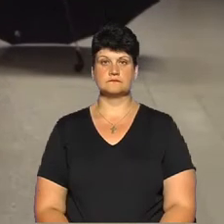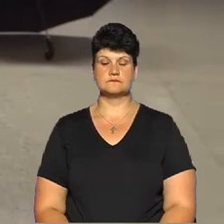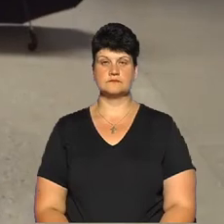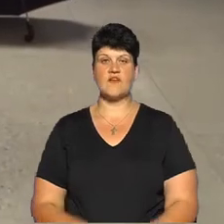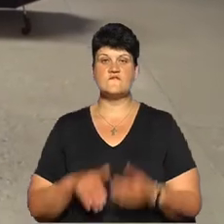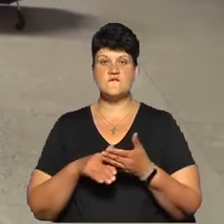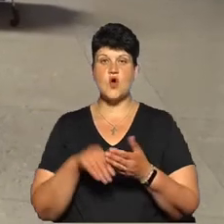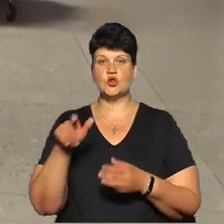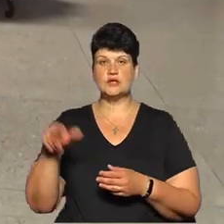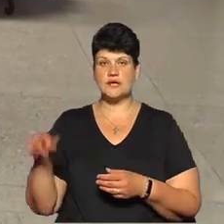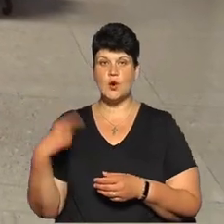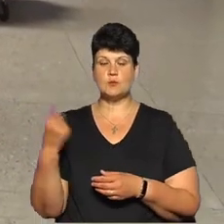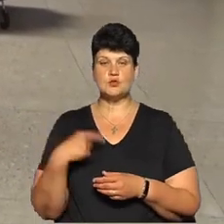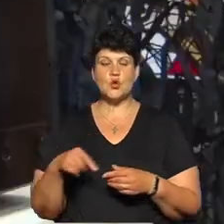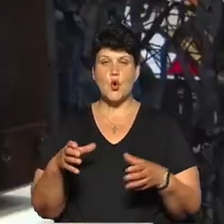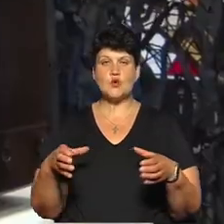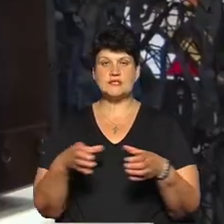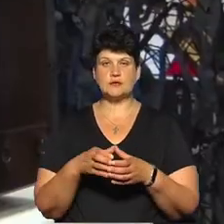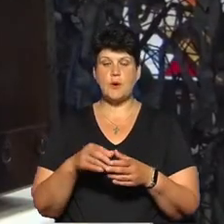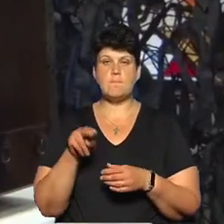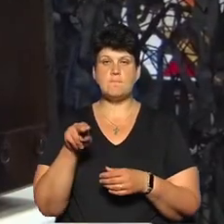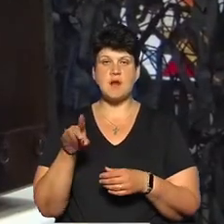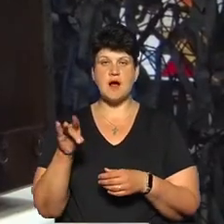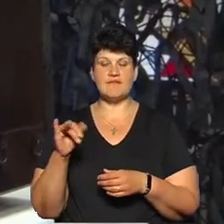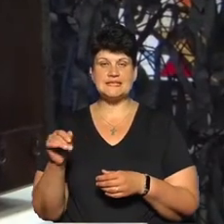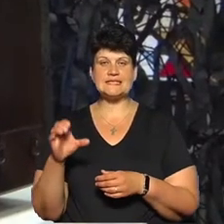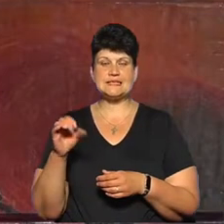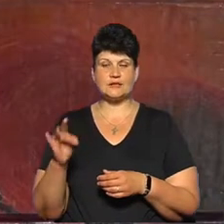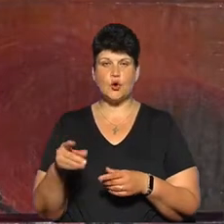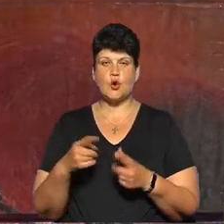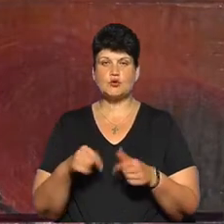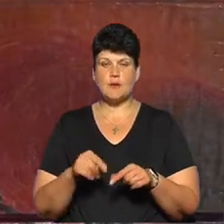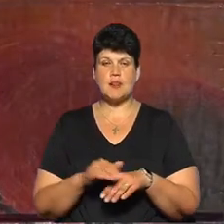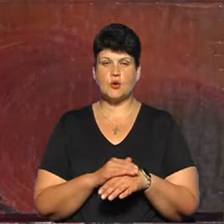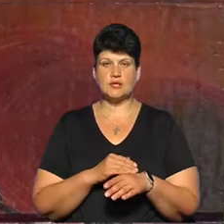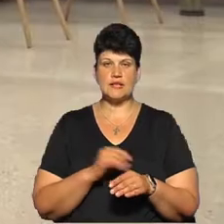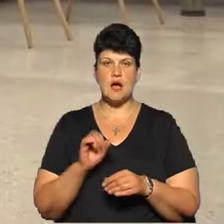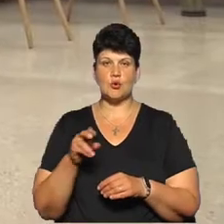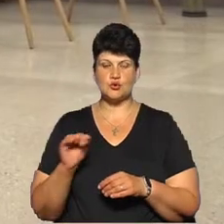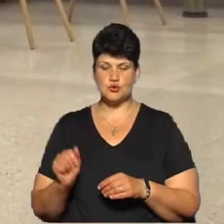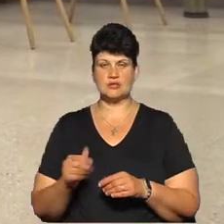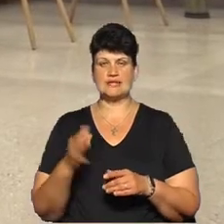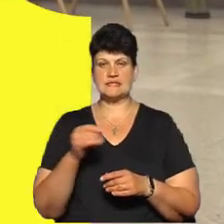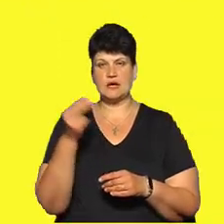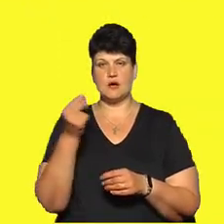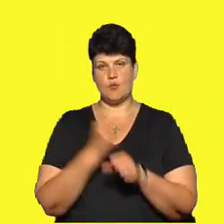Волонтери обласного осередку правого сектору організовують благодійний аукціон з лотами від українських